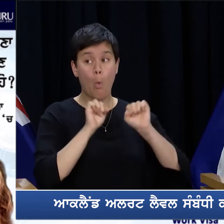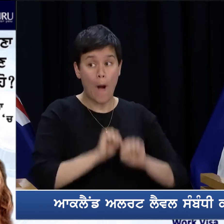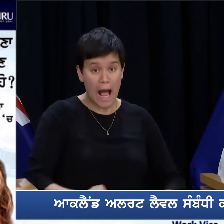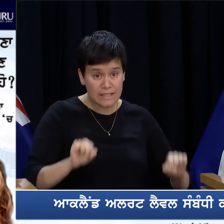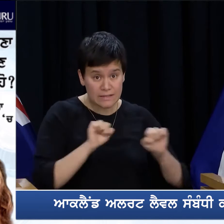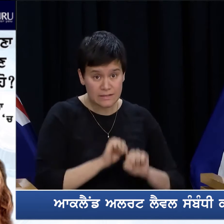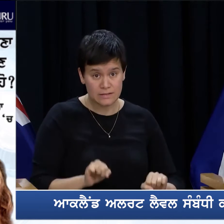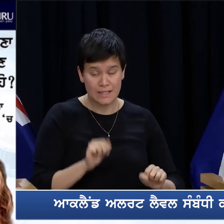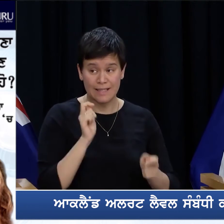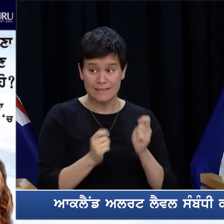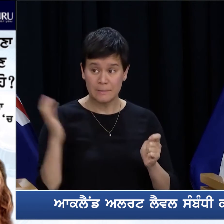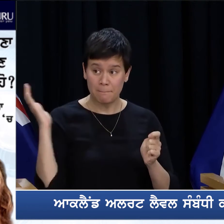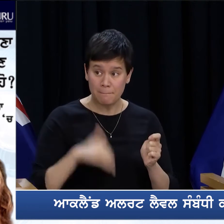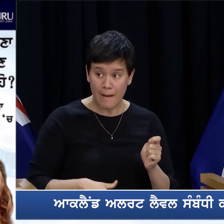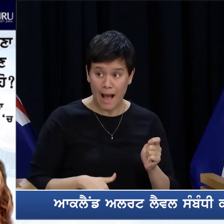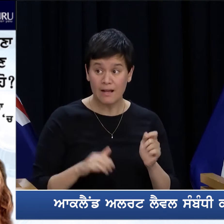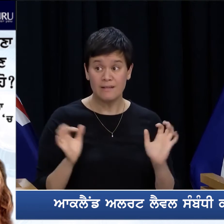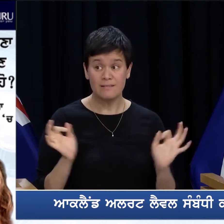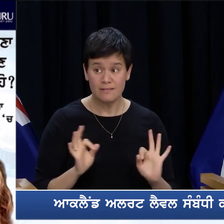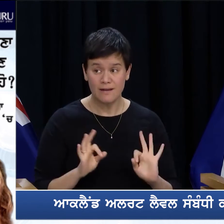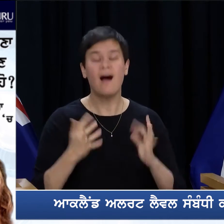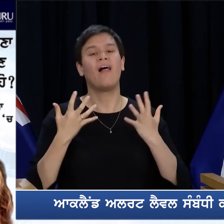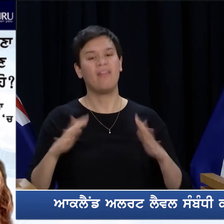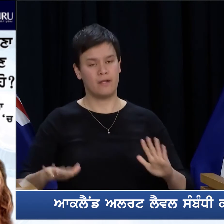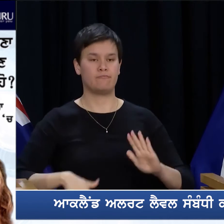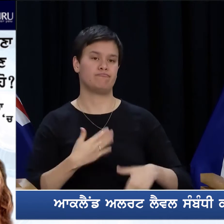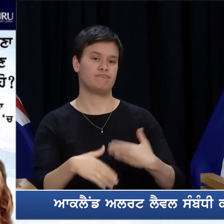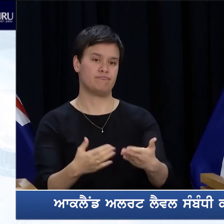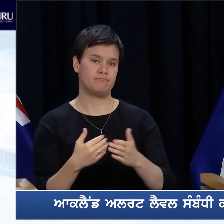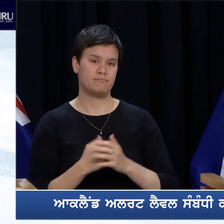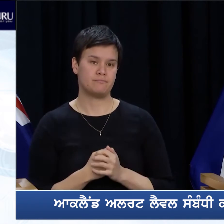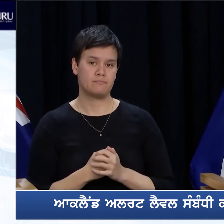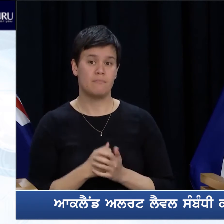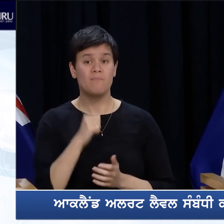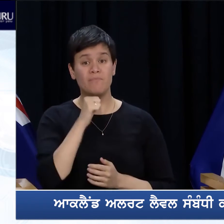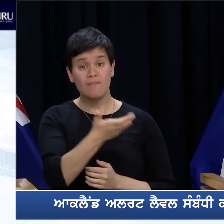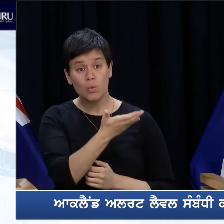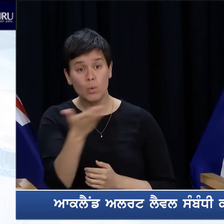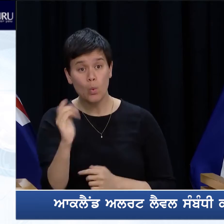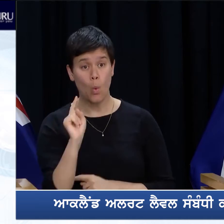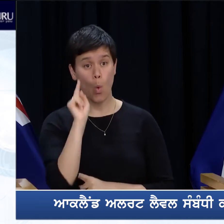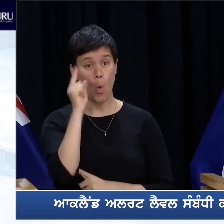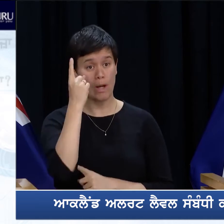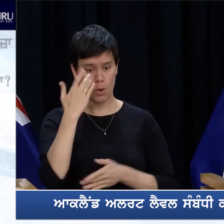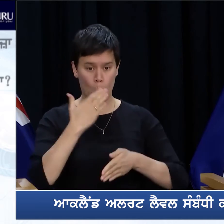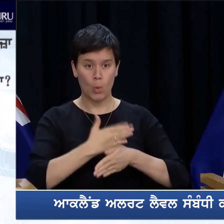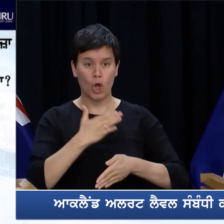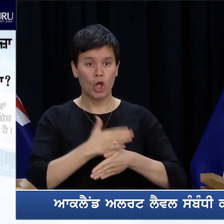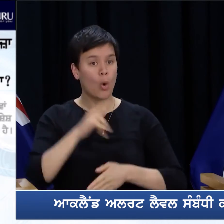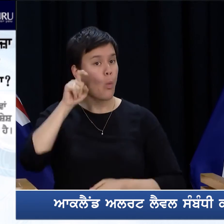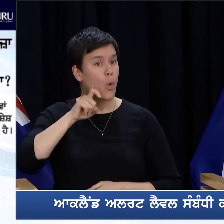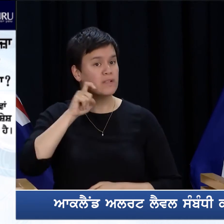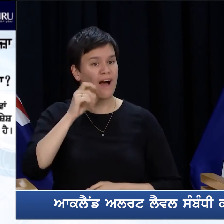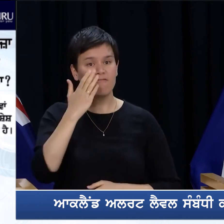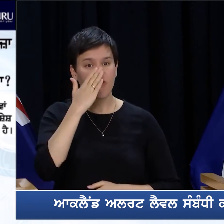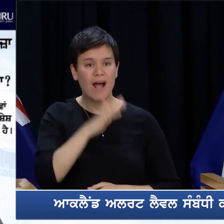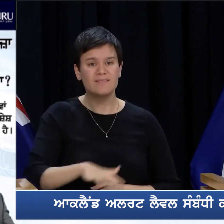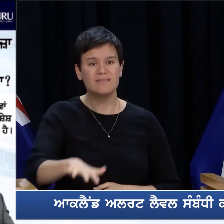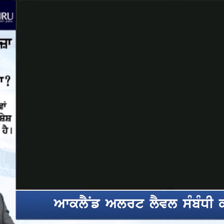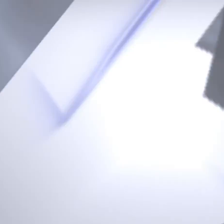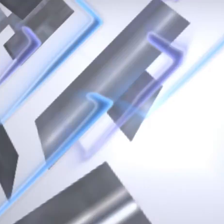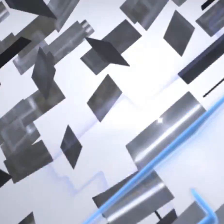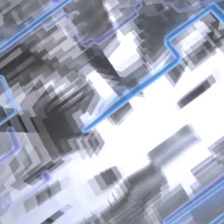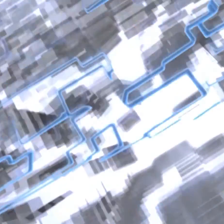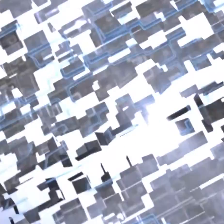of caution, we are asking people who work in downtown Auckland to work from home tomorrow where possible.